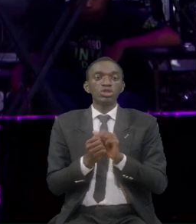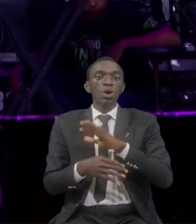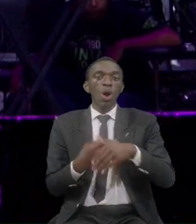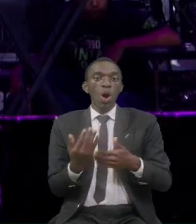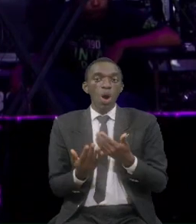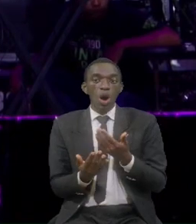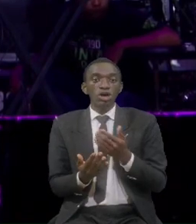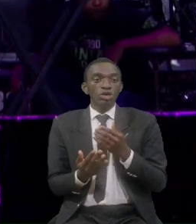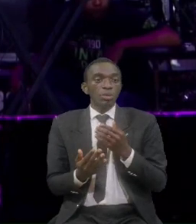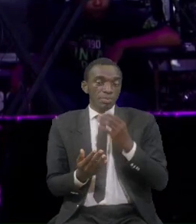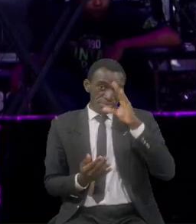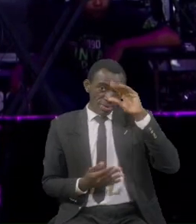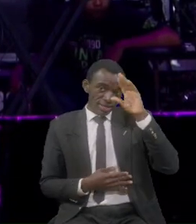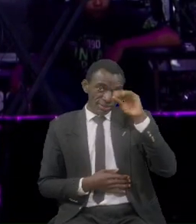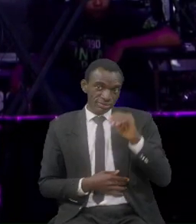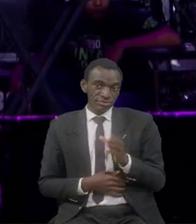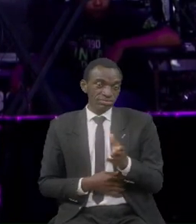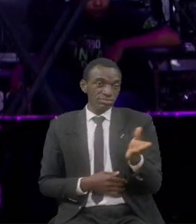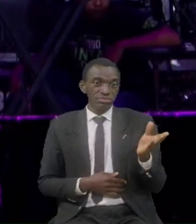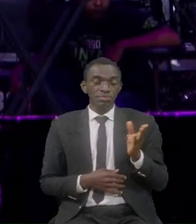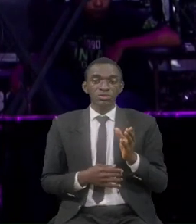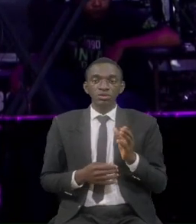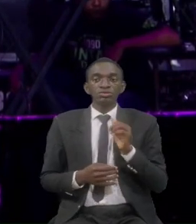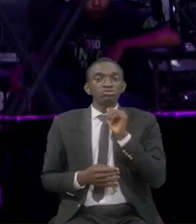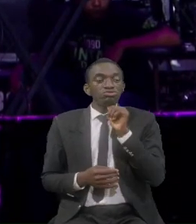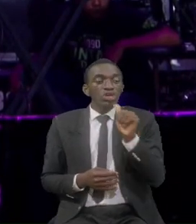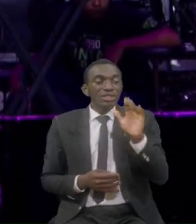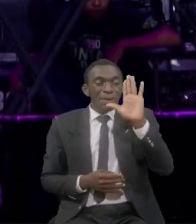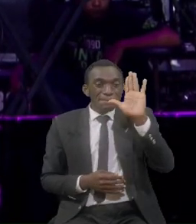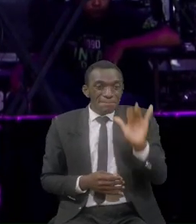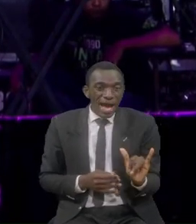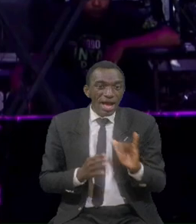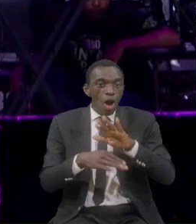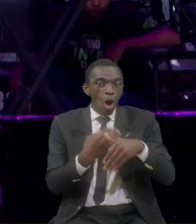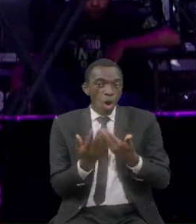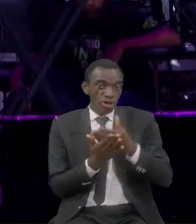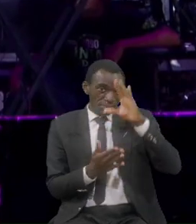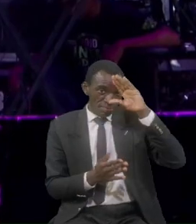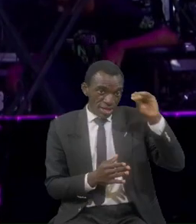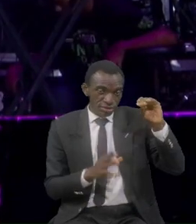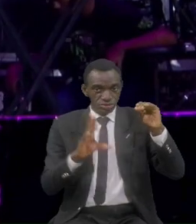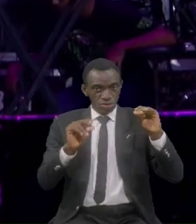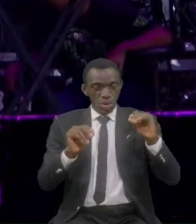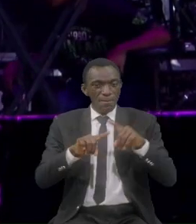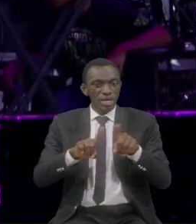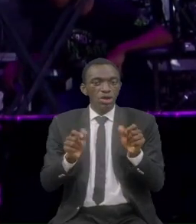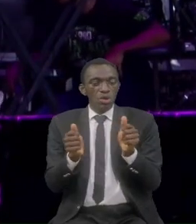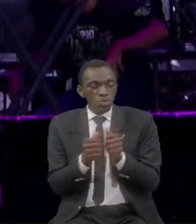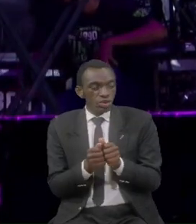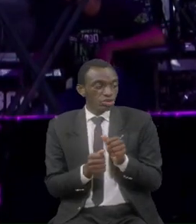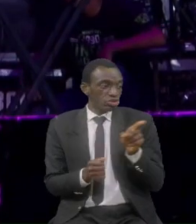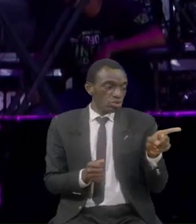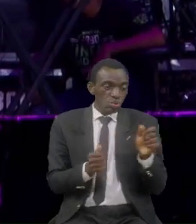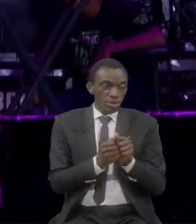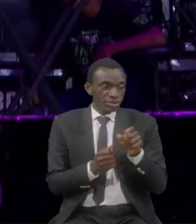butang imposible sa mga tao. Not by all men, but with you, with me, with him, with her,